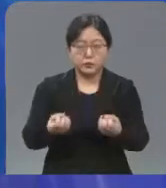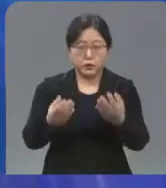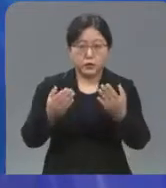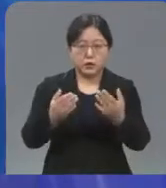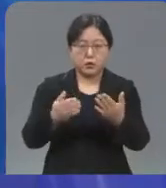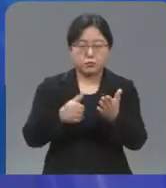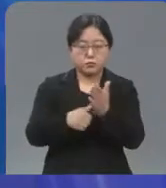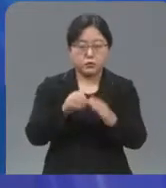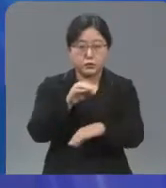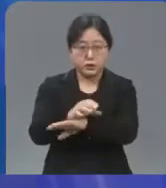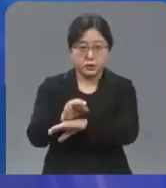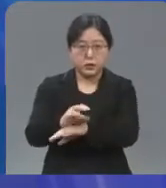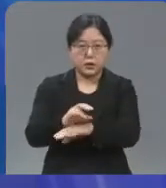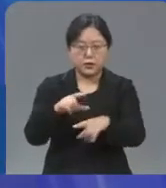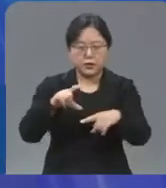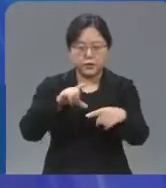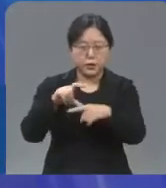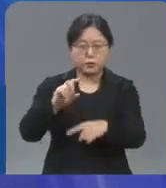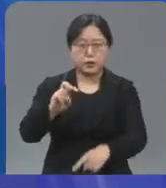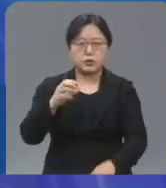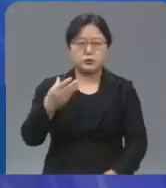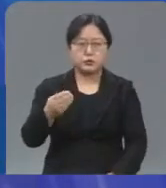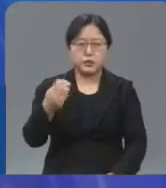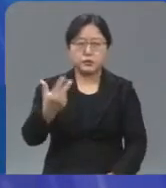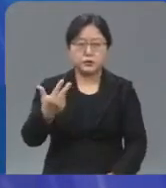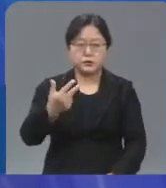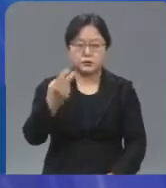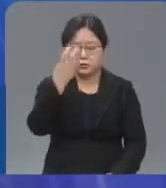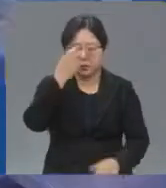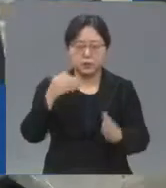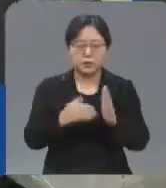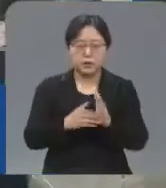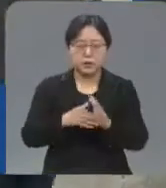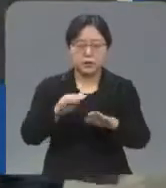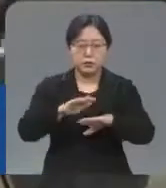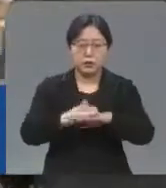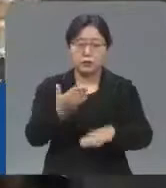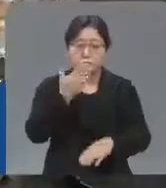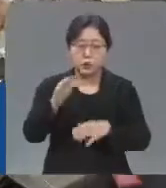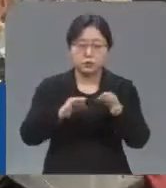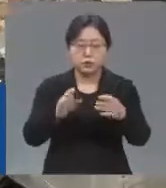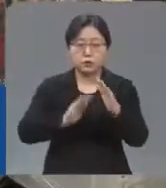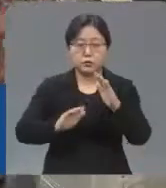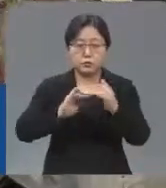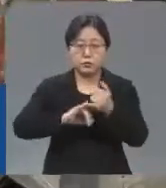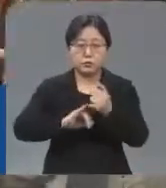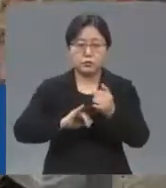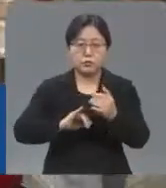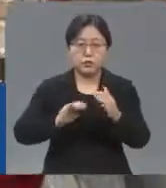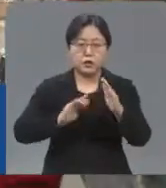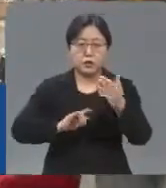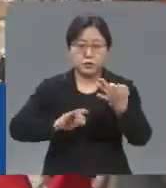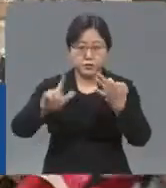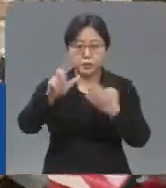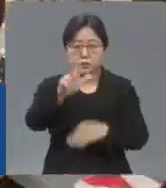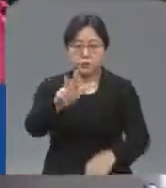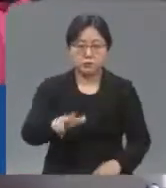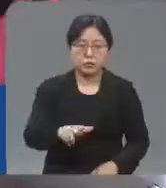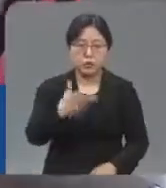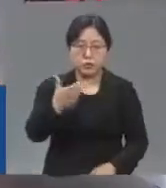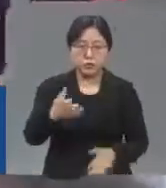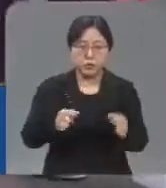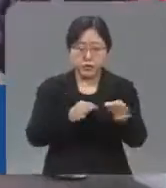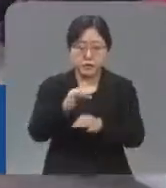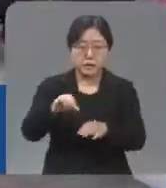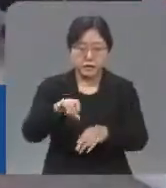사례상 비용은 평균 29만 7천 원으로 나타났습니다. 농수산식품유통공사가 지난 14일 현재 전국 17개